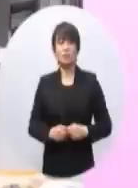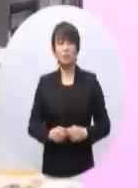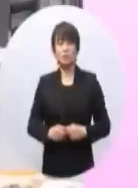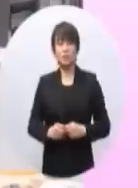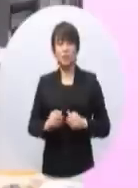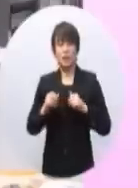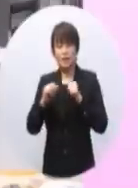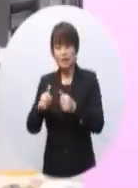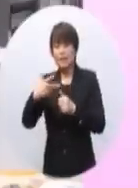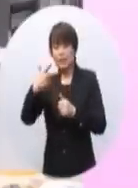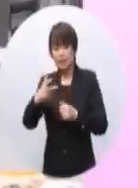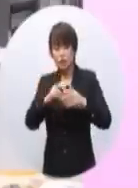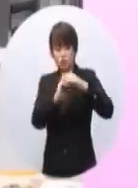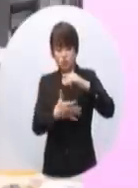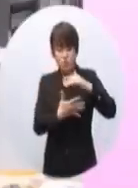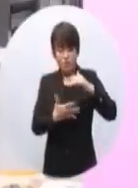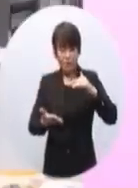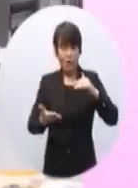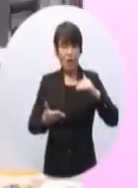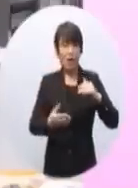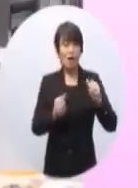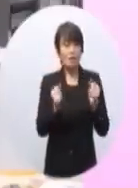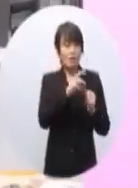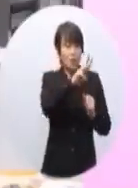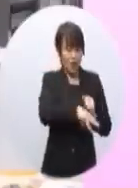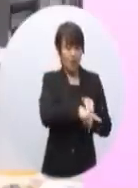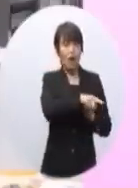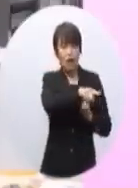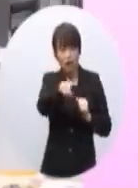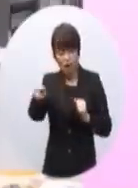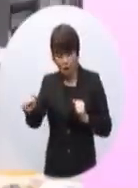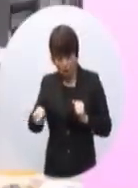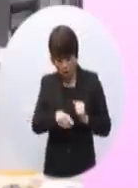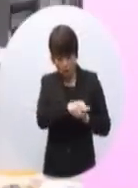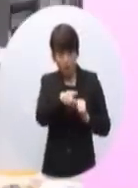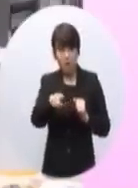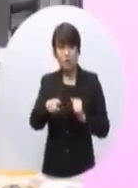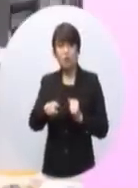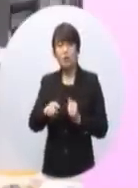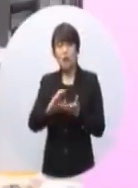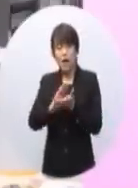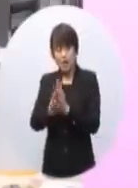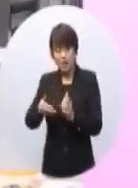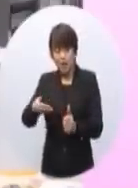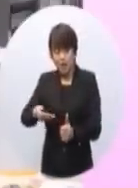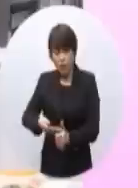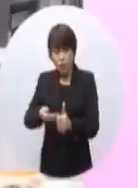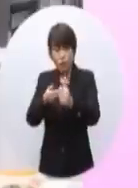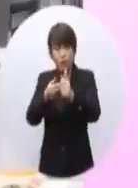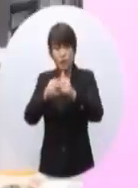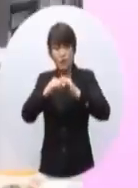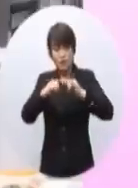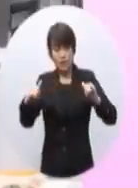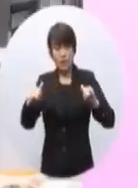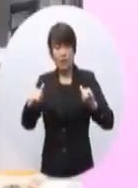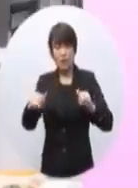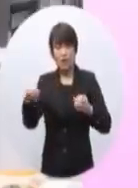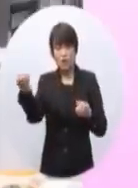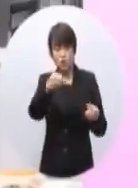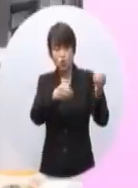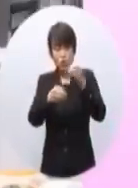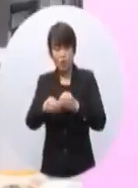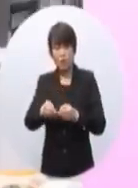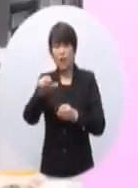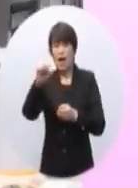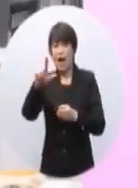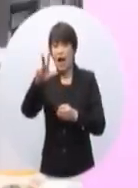ヶ崎市、藤沢市、寒川町、西一丁の花の生産者による寄せ植えやアレ